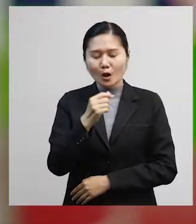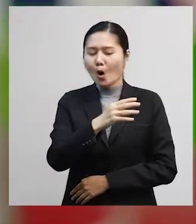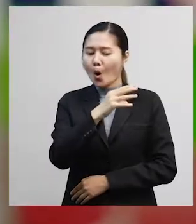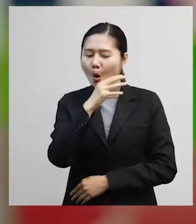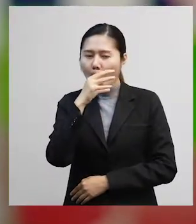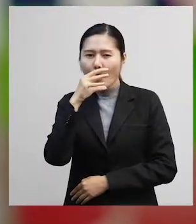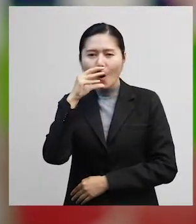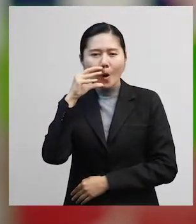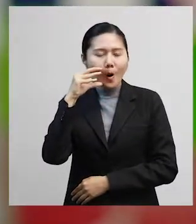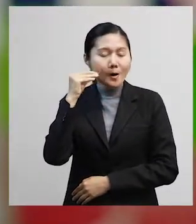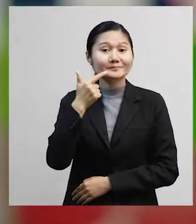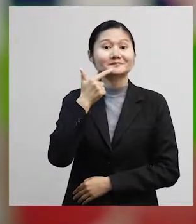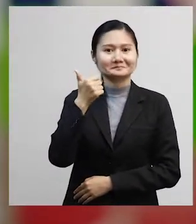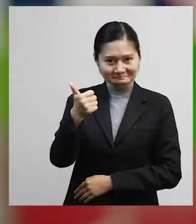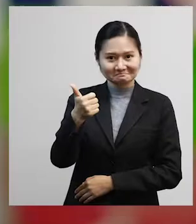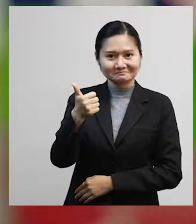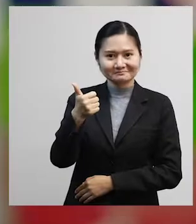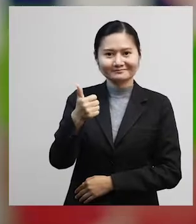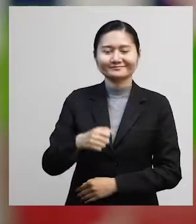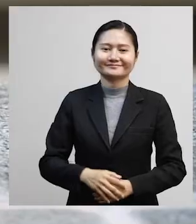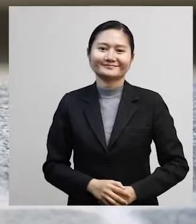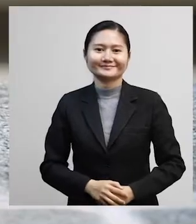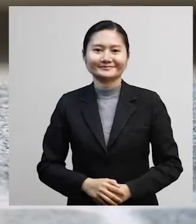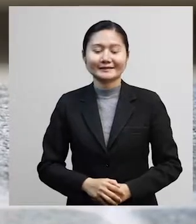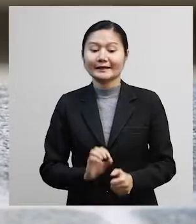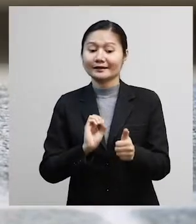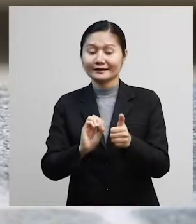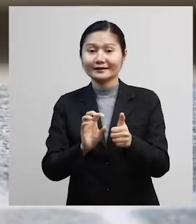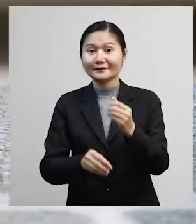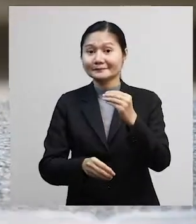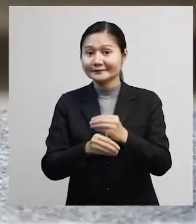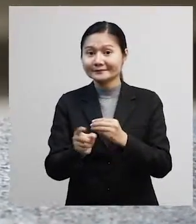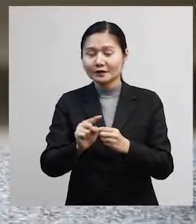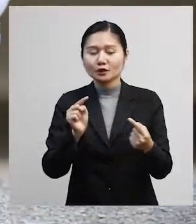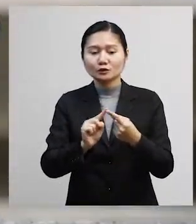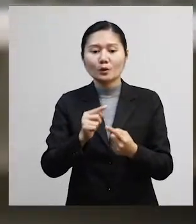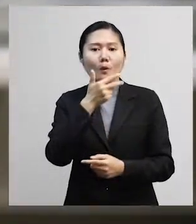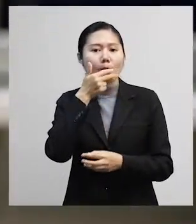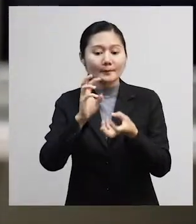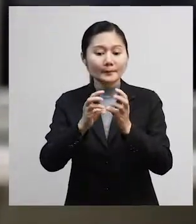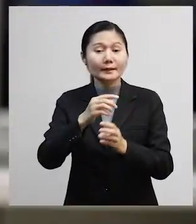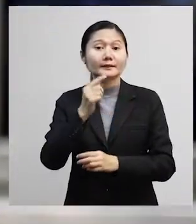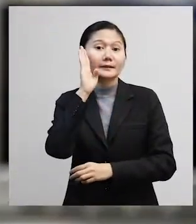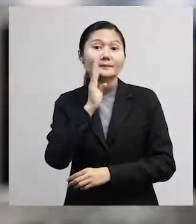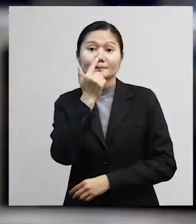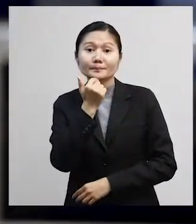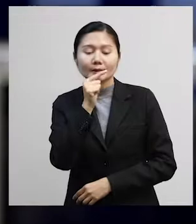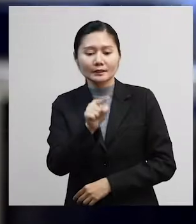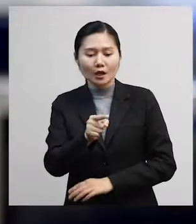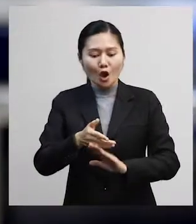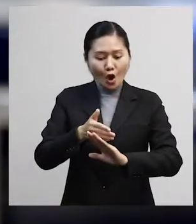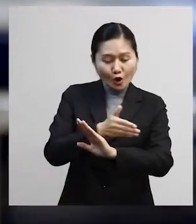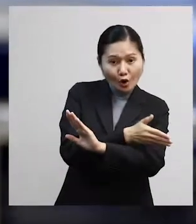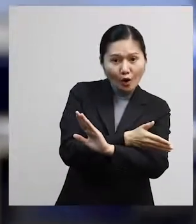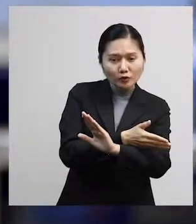อมเป็นพิเศษนะคะมีข้อแนะนำนะคะสำหรับน้ำตาลทรายแดงนะคะก่อนที่เราจะเอามา